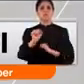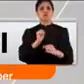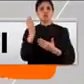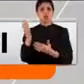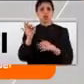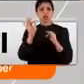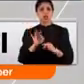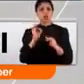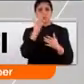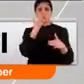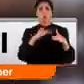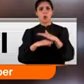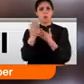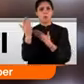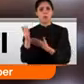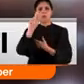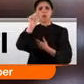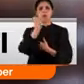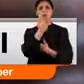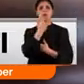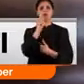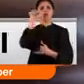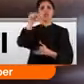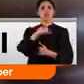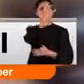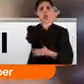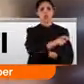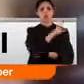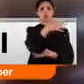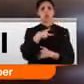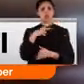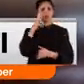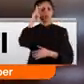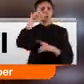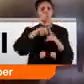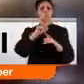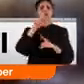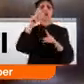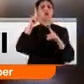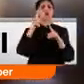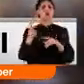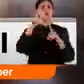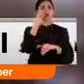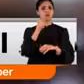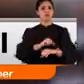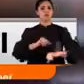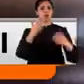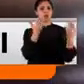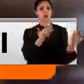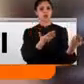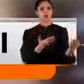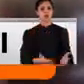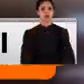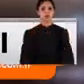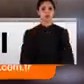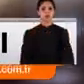şu ansa yoğun bakımda. 16 yaşındaki saldırgan yaptığı vandallığı TikTok'tan videoyla duyurdu takipçilerine.